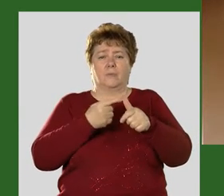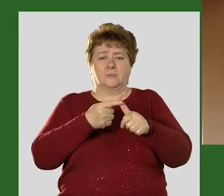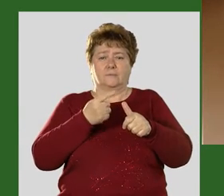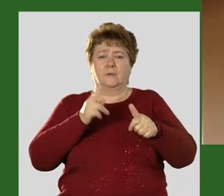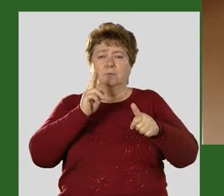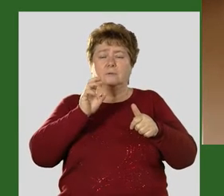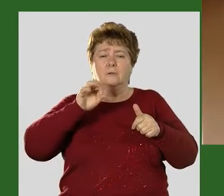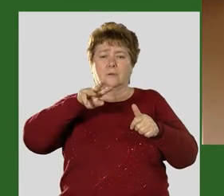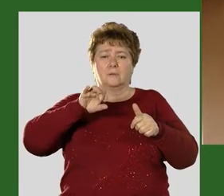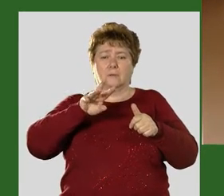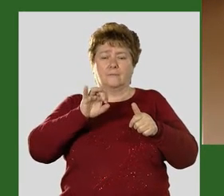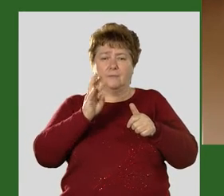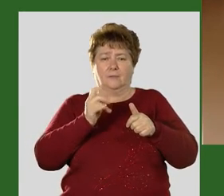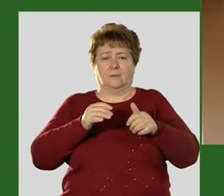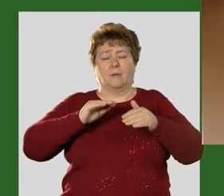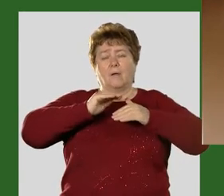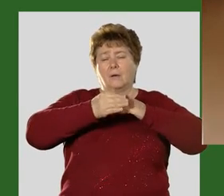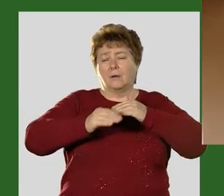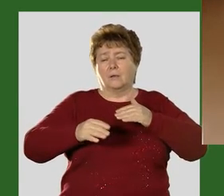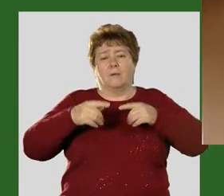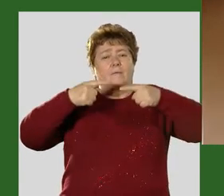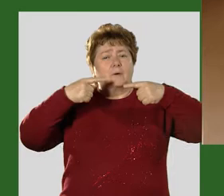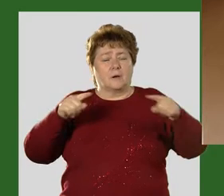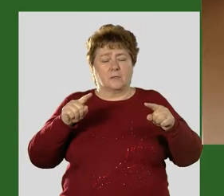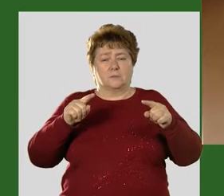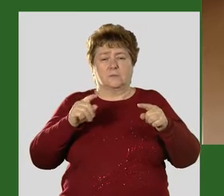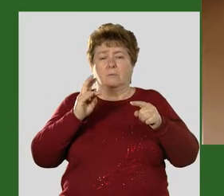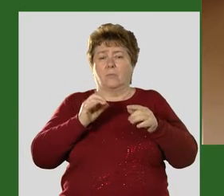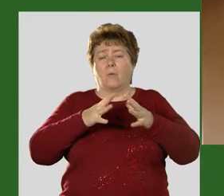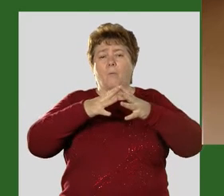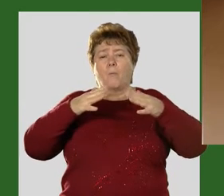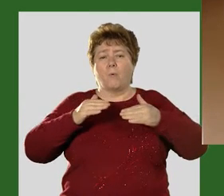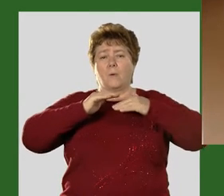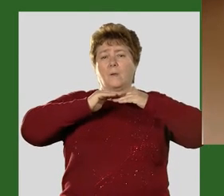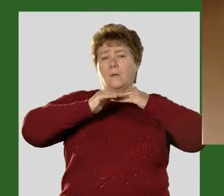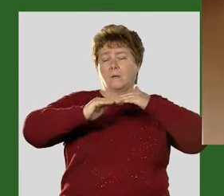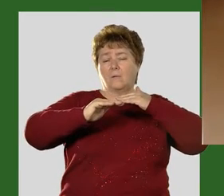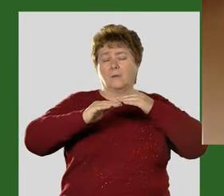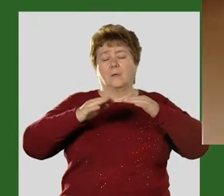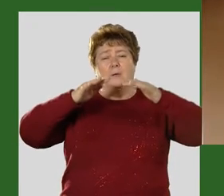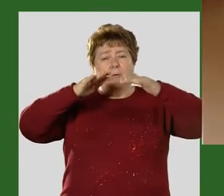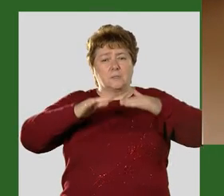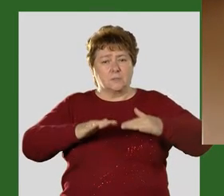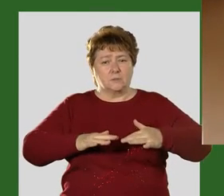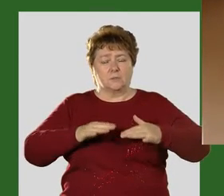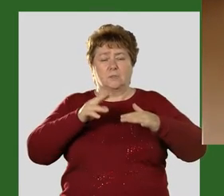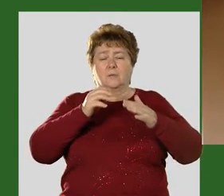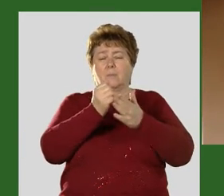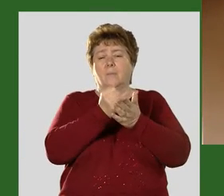котловинами. Рельеф котловин разнообразен, но они более сглажены осадочными